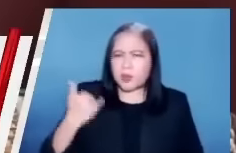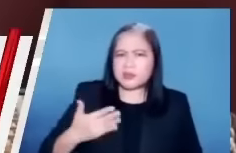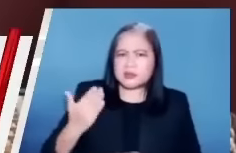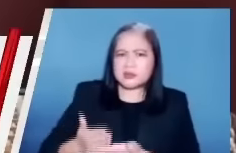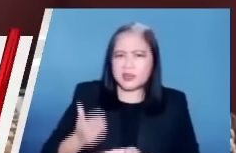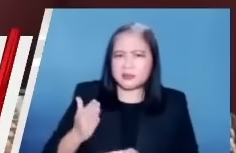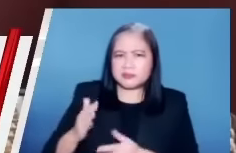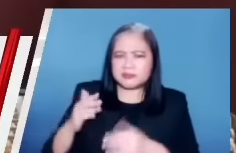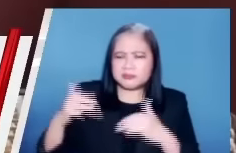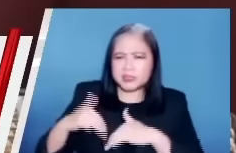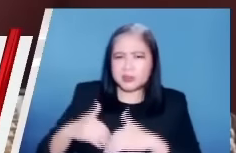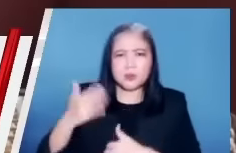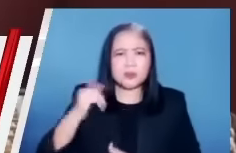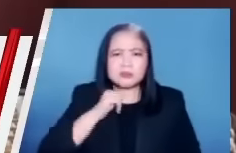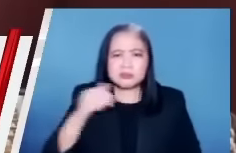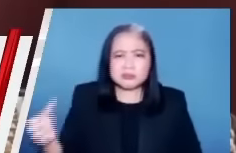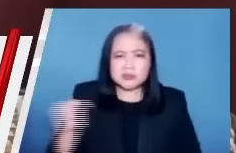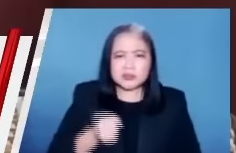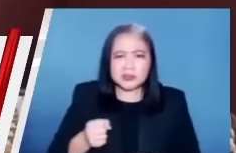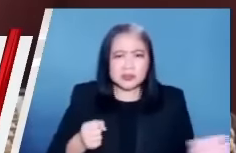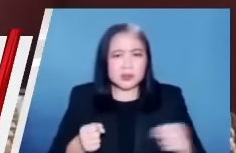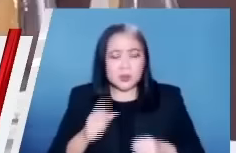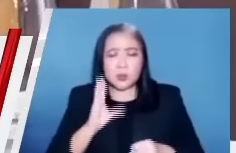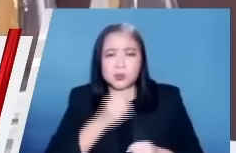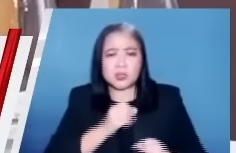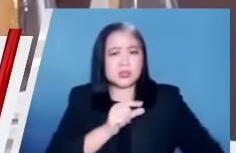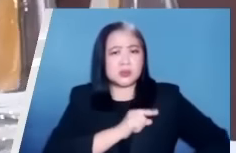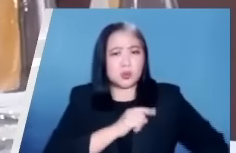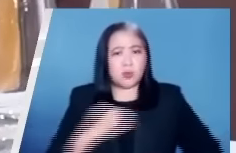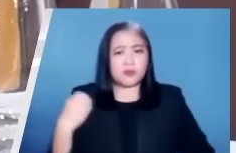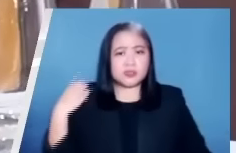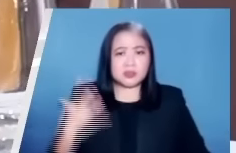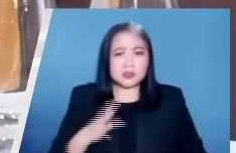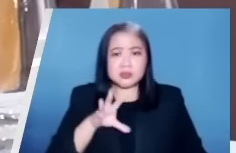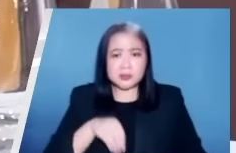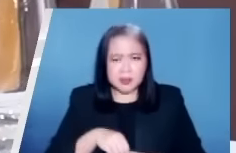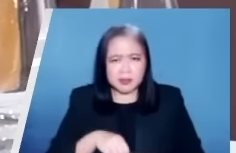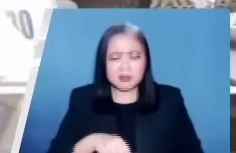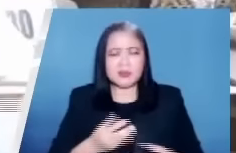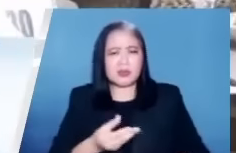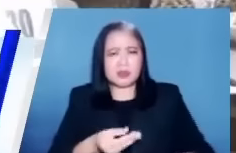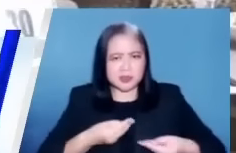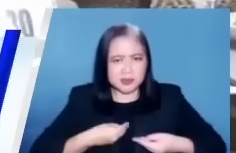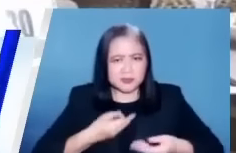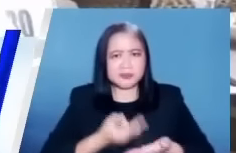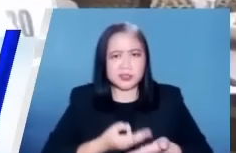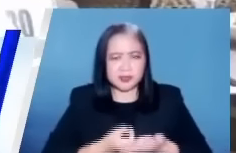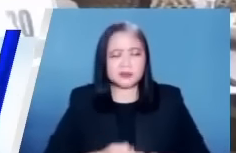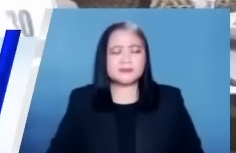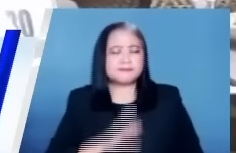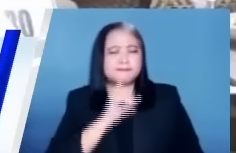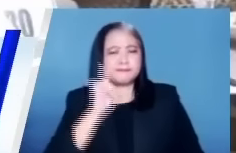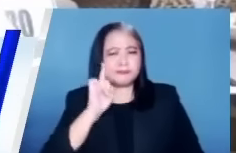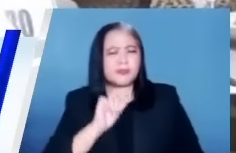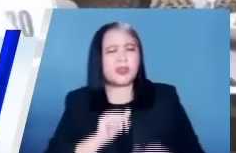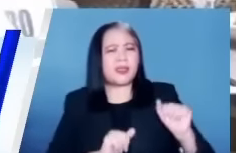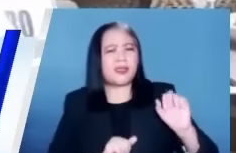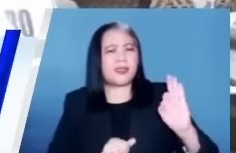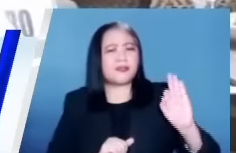yung dalawang security officer na involve o yung tumanggap nagsalita na rin po yung AFP na nagkakaroon na rin po sila ng